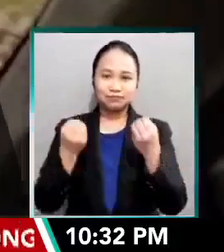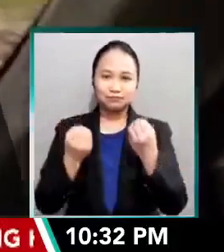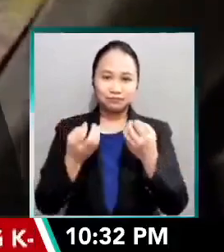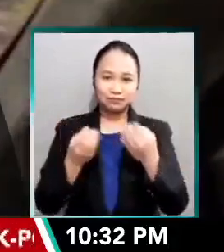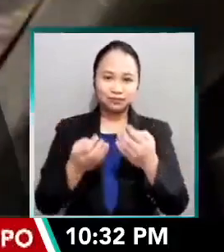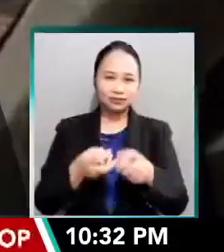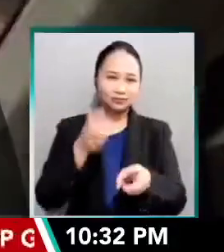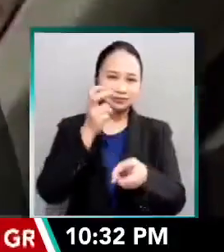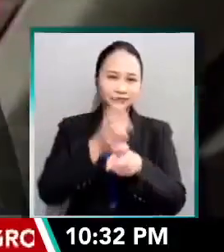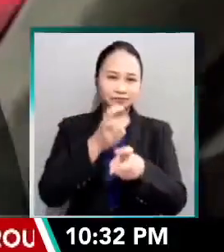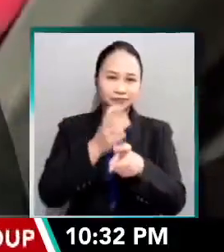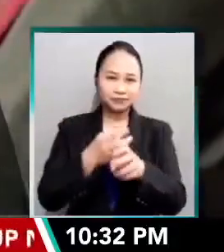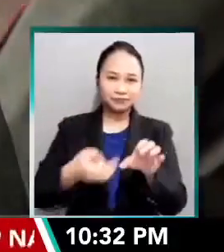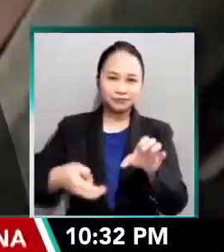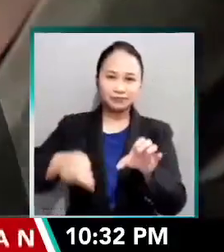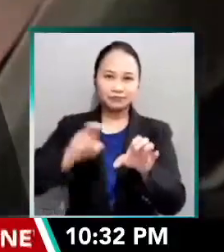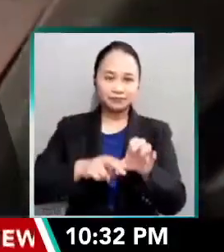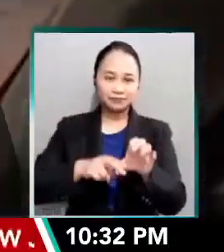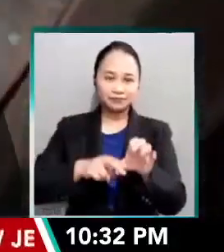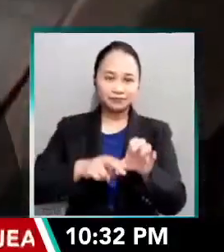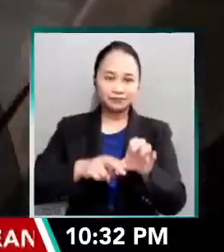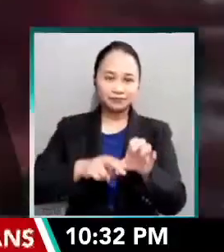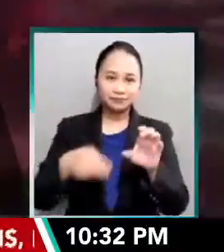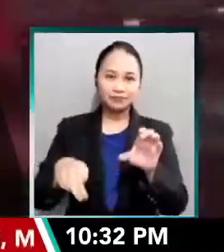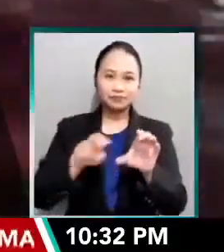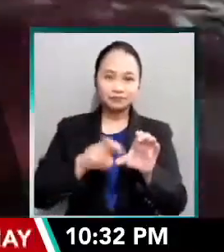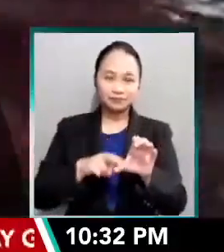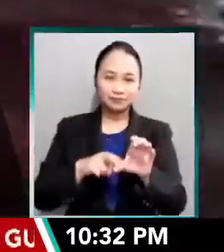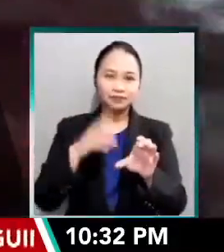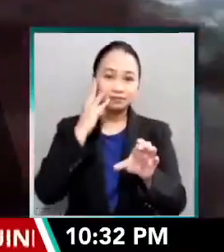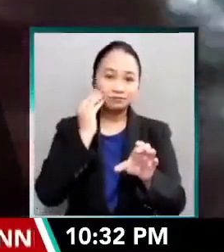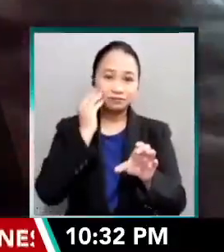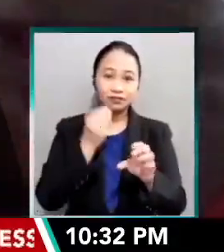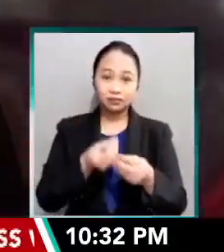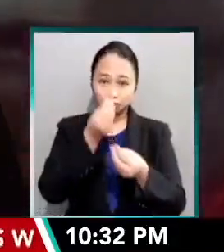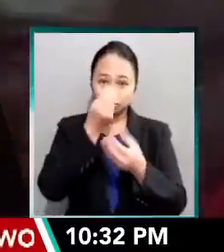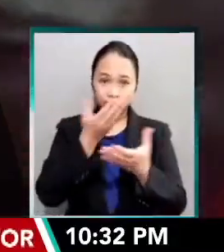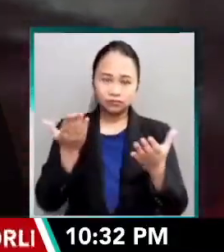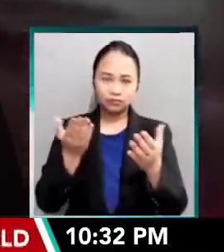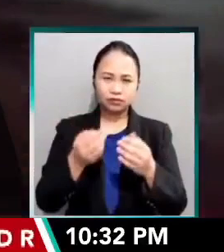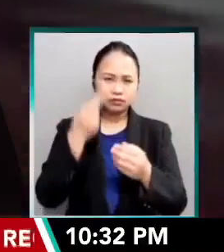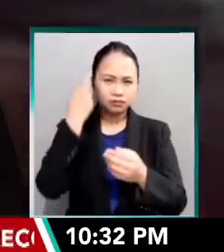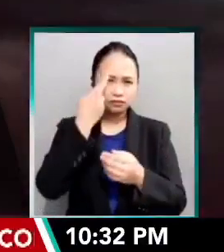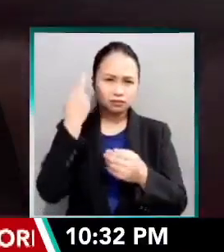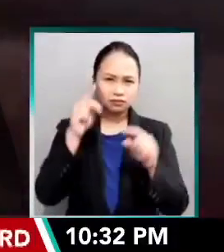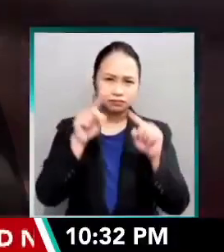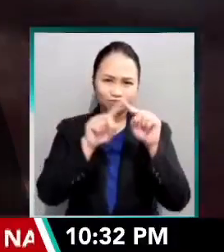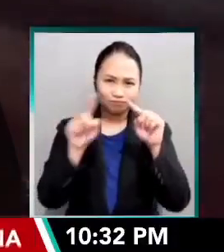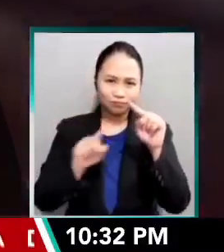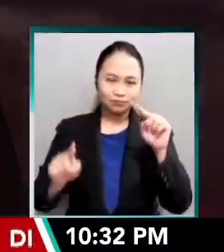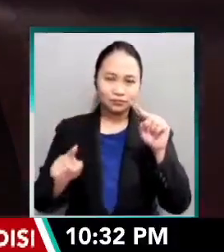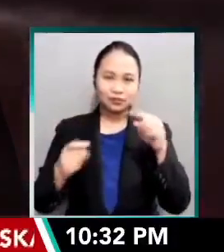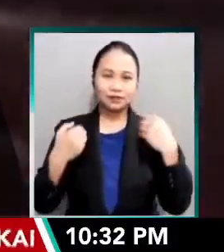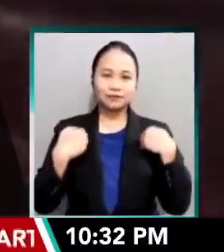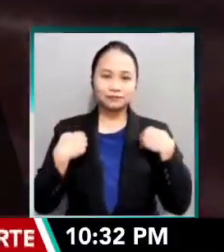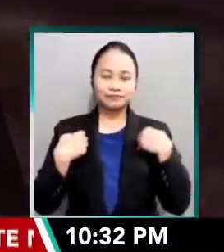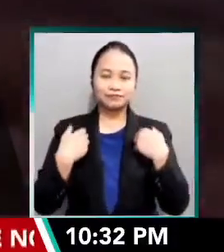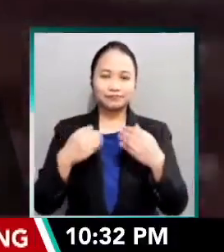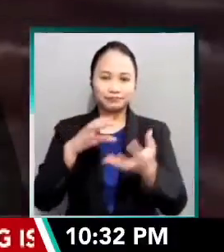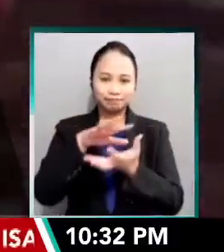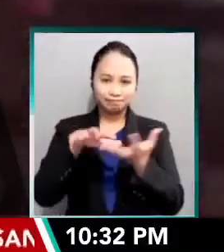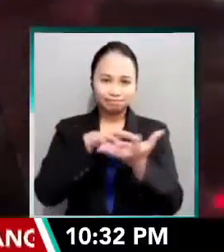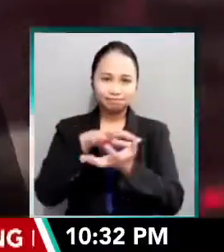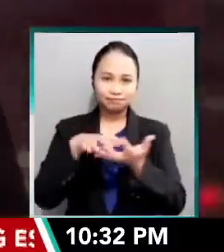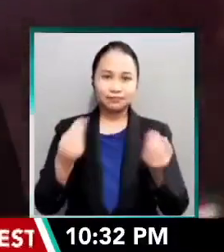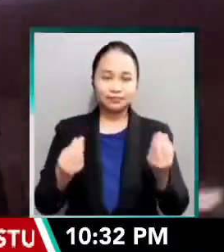makasakay ang ilang pasahero. Ayon sa PAGASA, dulot ng thunderstorm ang pag-ulan na naranasan din sa Bataan,